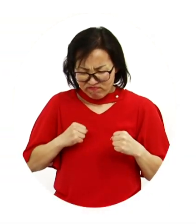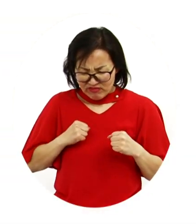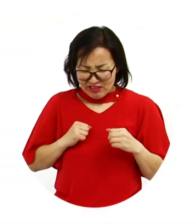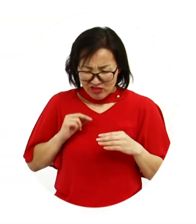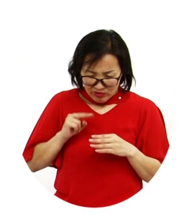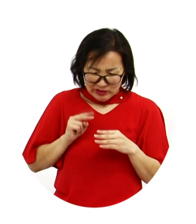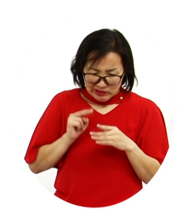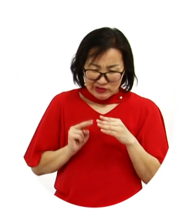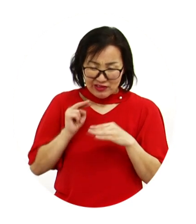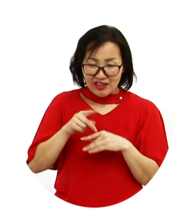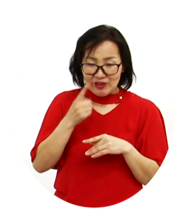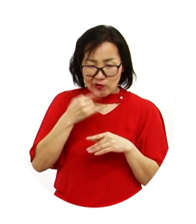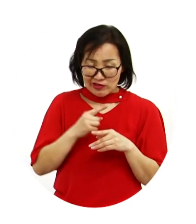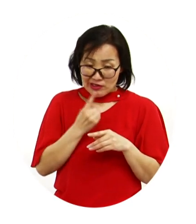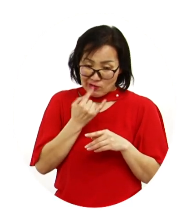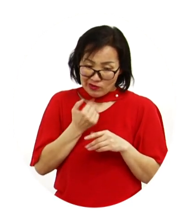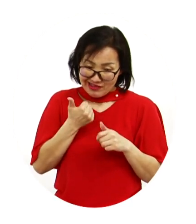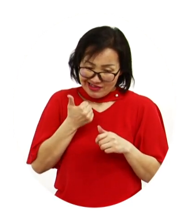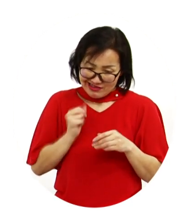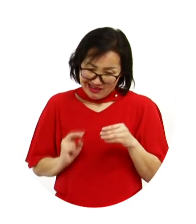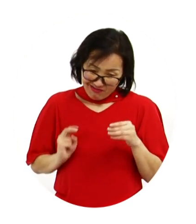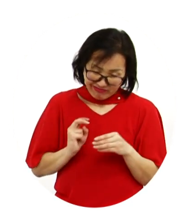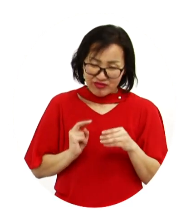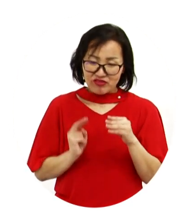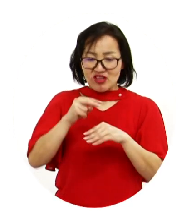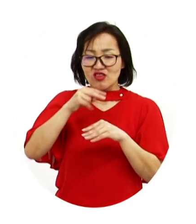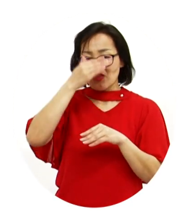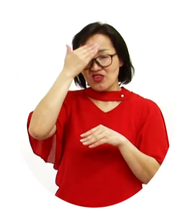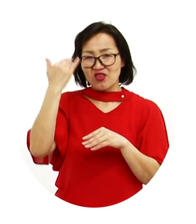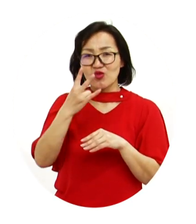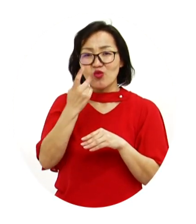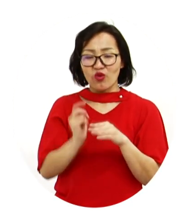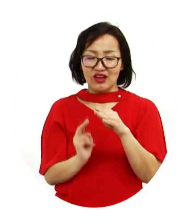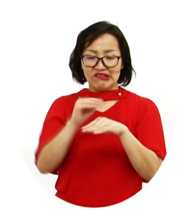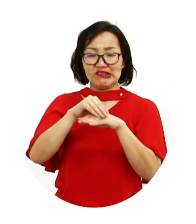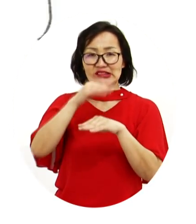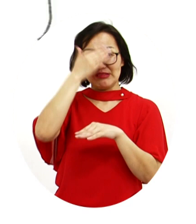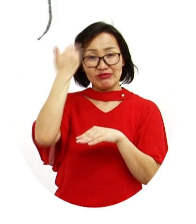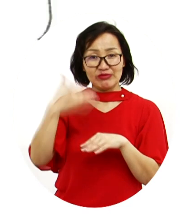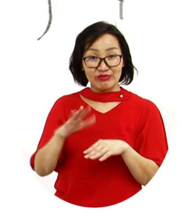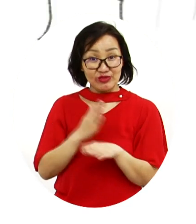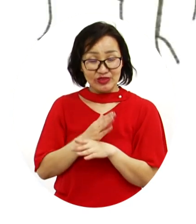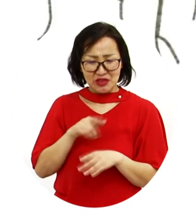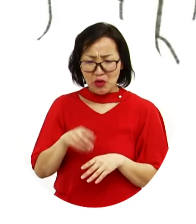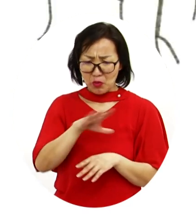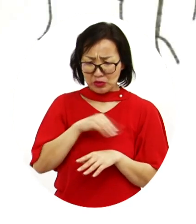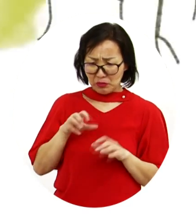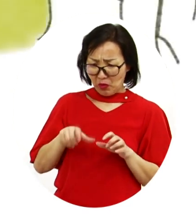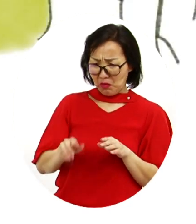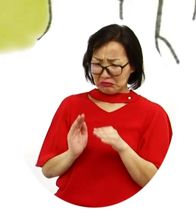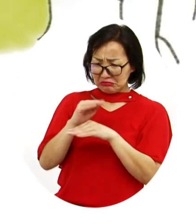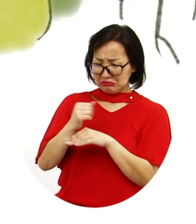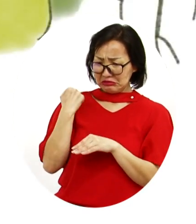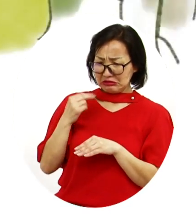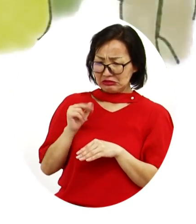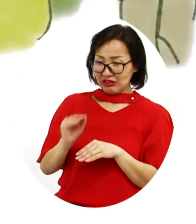байлаа. Тэгээд сүүлийн удаа нэг сайн үсэртэл нүхнээс гарчхан тэр. Бусад мэлхийнүүд яаж гарч